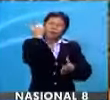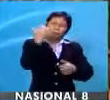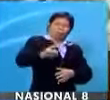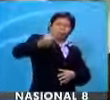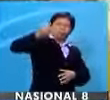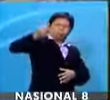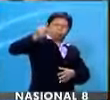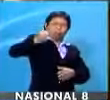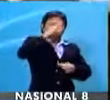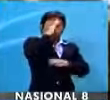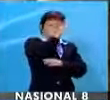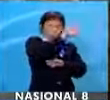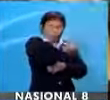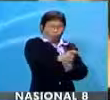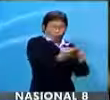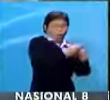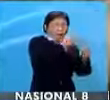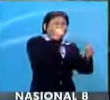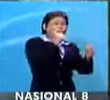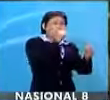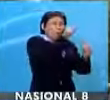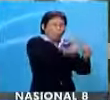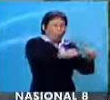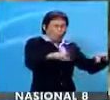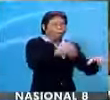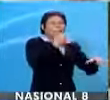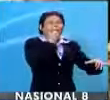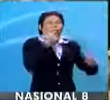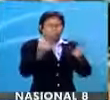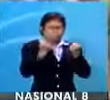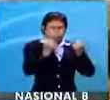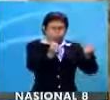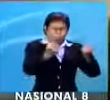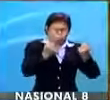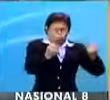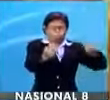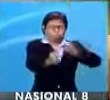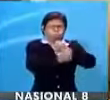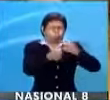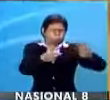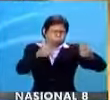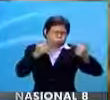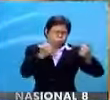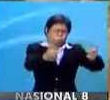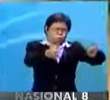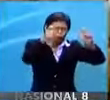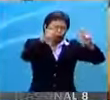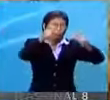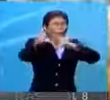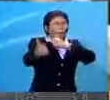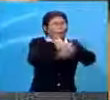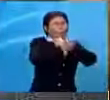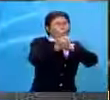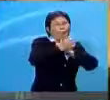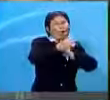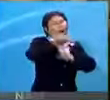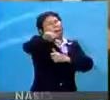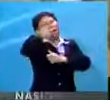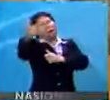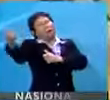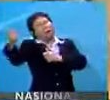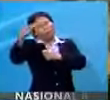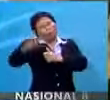selaku tertuduh pertama Siti norur Ain didakwa melakukan kesalahan memandu secara berbahaya dengan kelajuan membahayakan pengguna awam